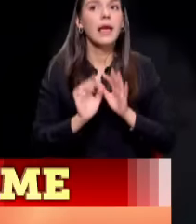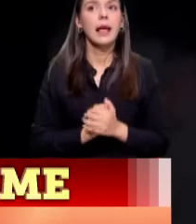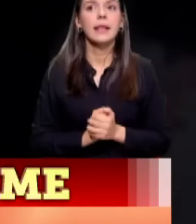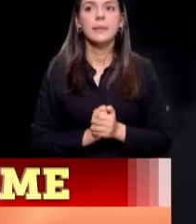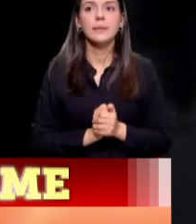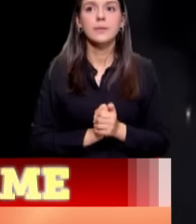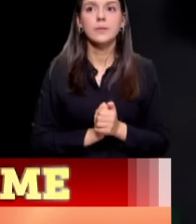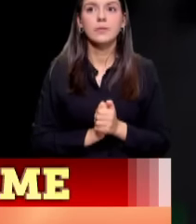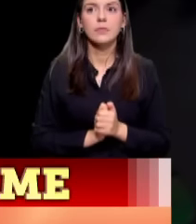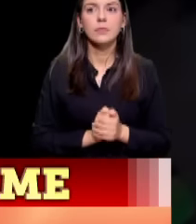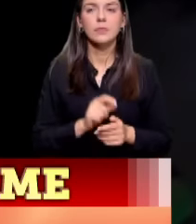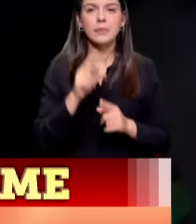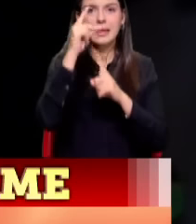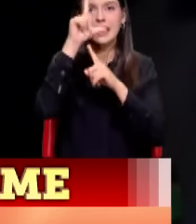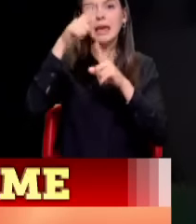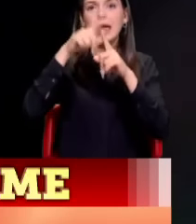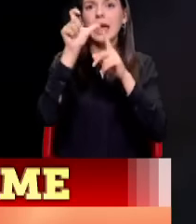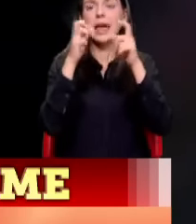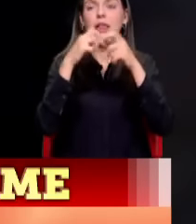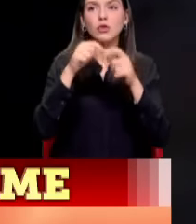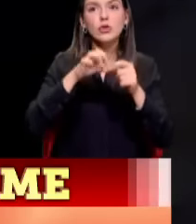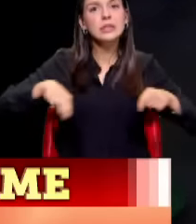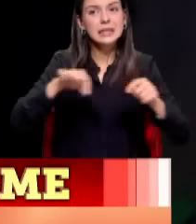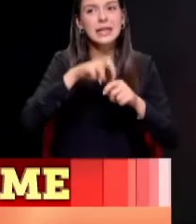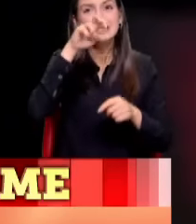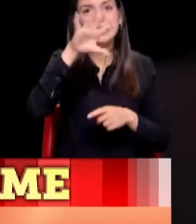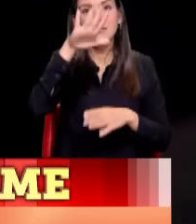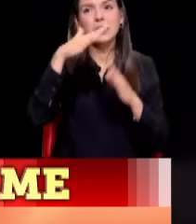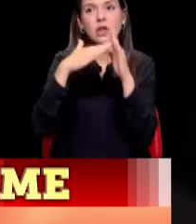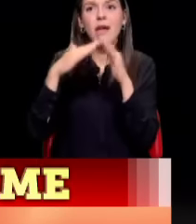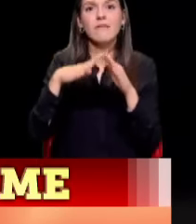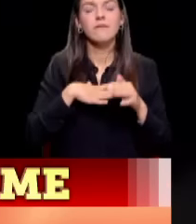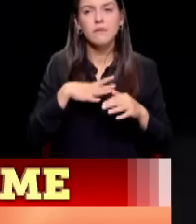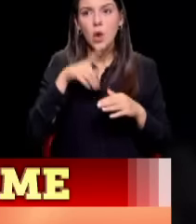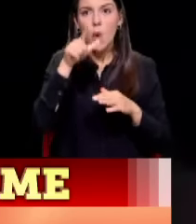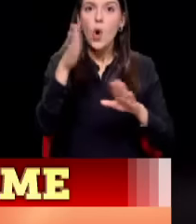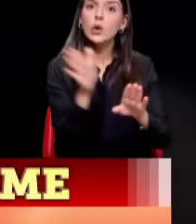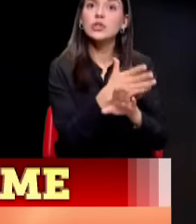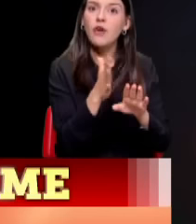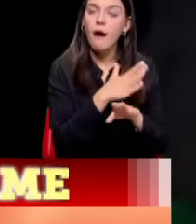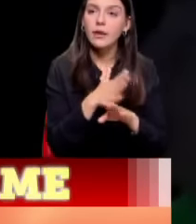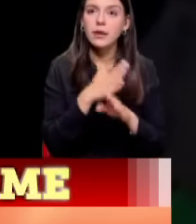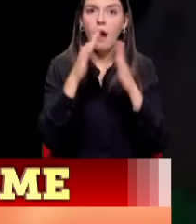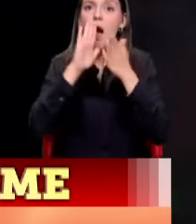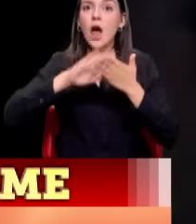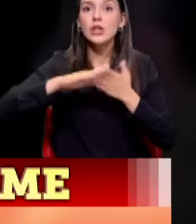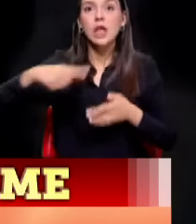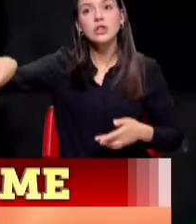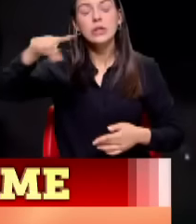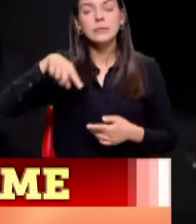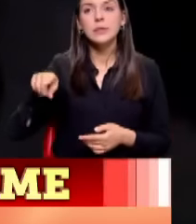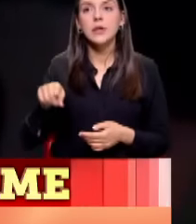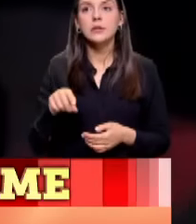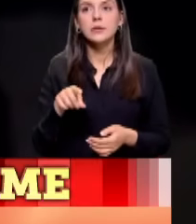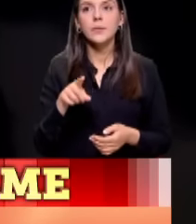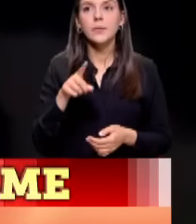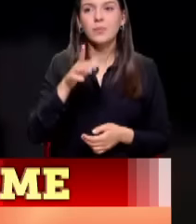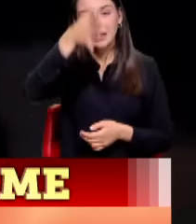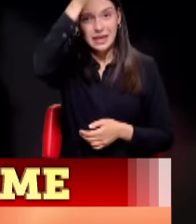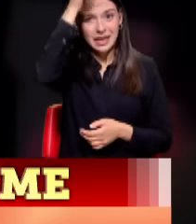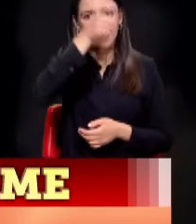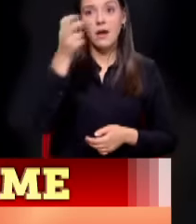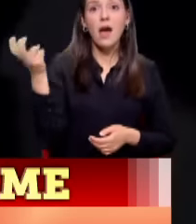Gelence Koyu ve İltur sitesi 85 ev var. Onları boşaltmış durumda arkadaşlarımız ve İtfaiye